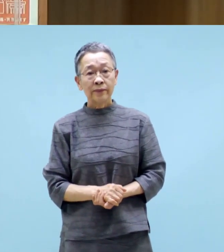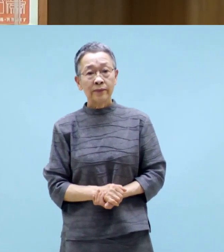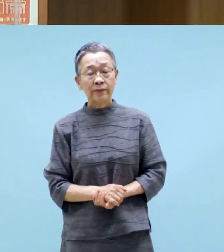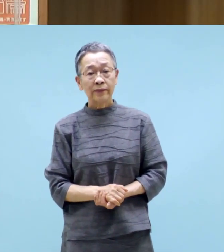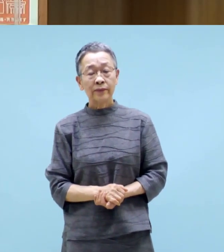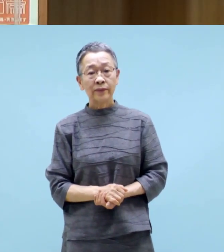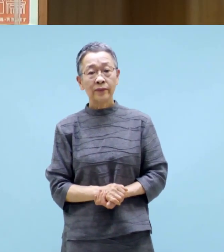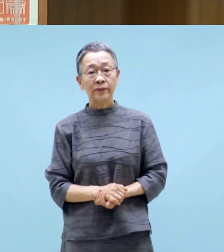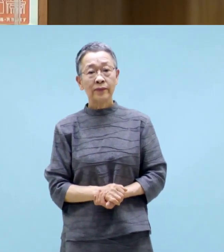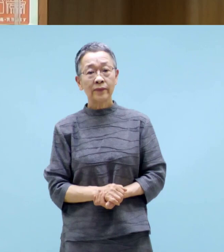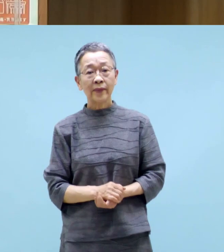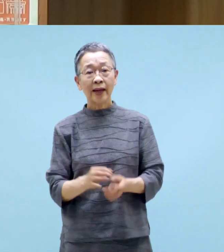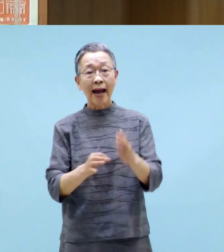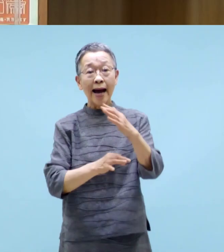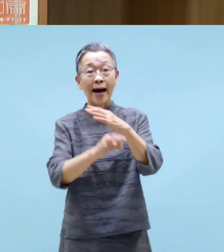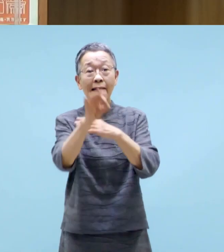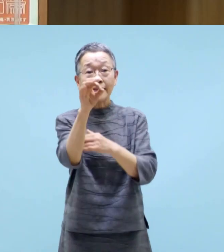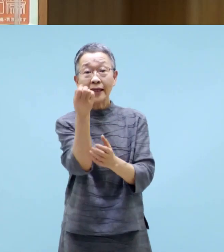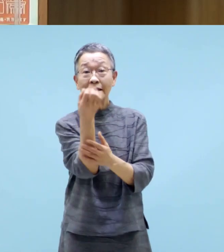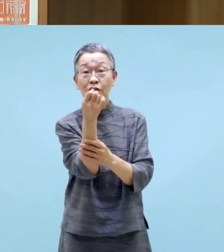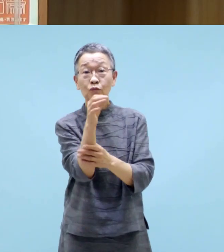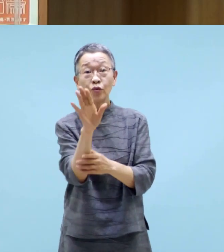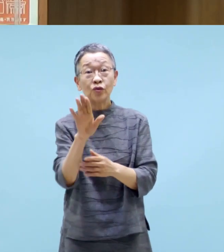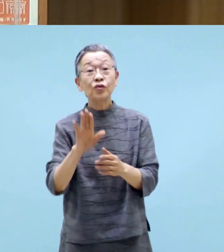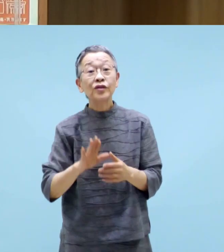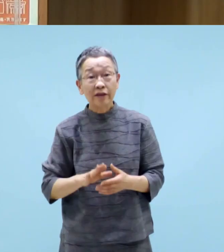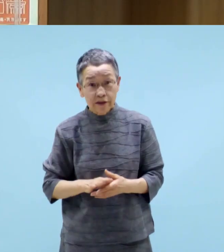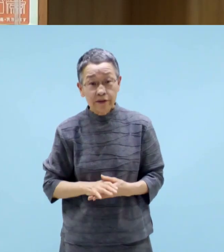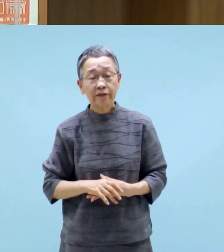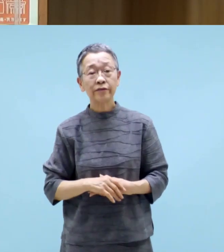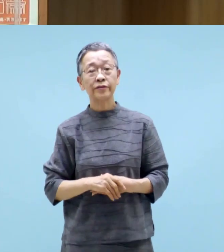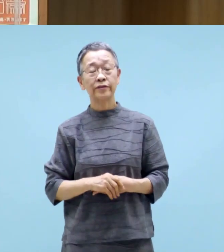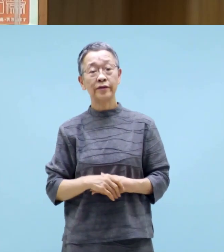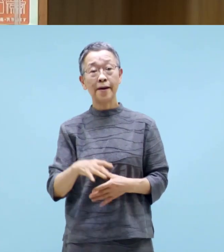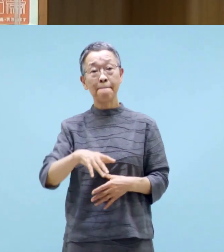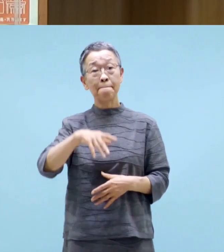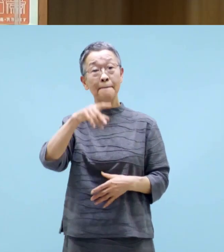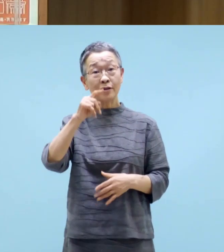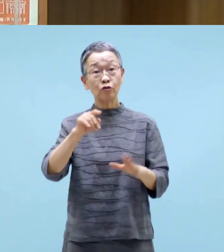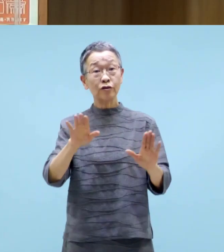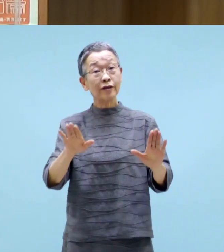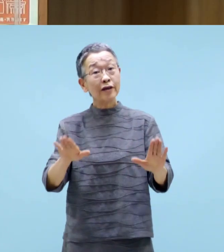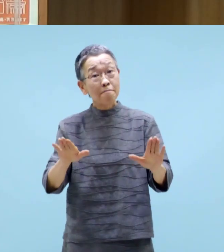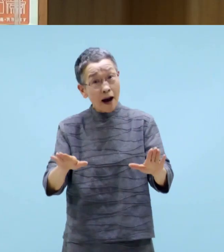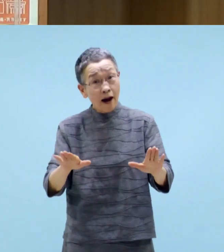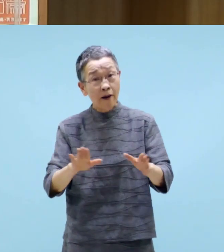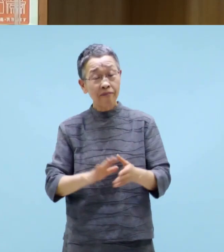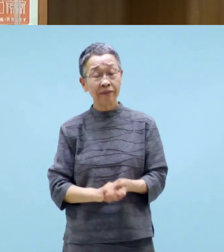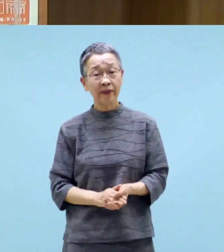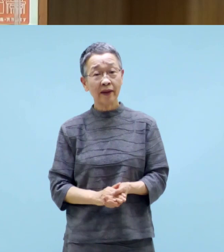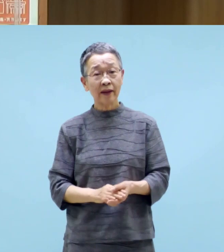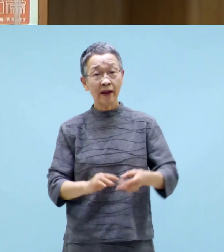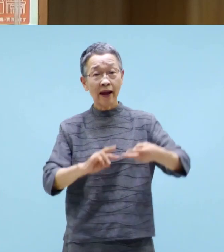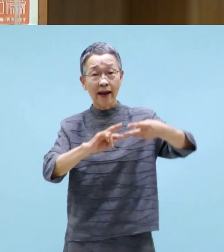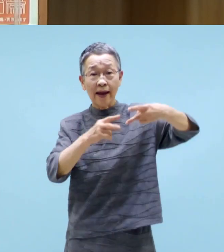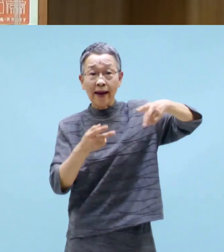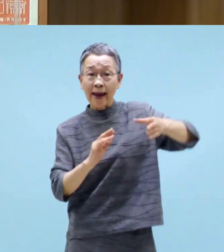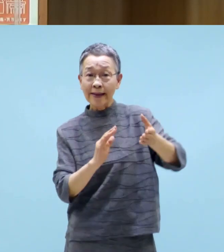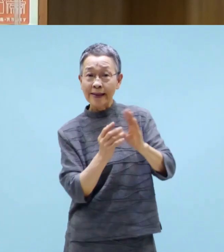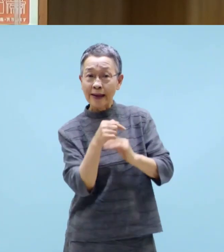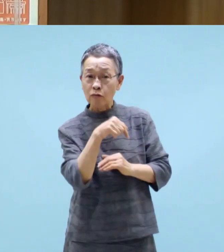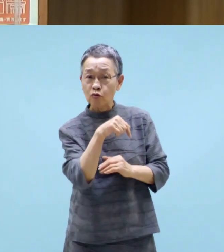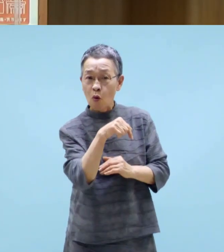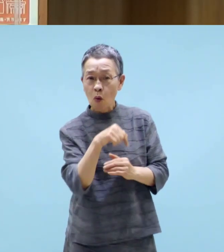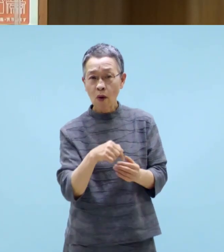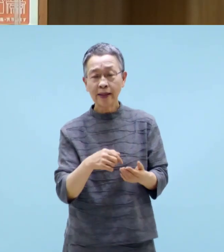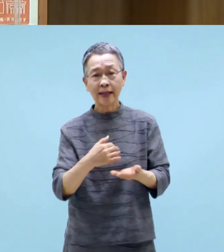すみません、朝日新聞の松尾です。まず、今変異株の話が出たので、そちら先にお伺い